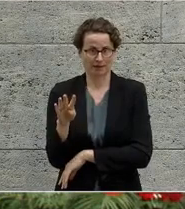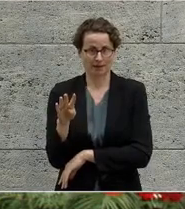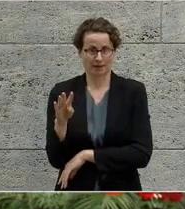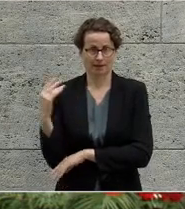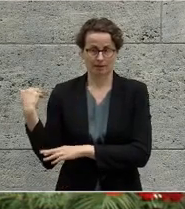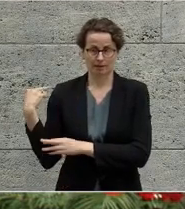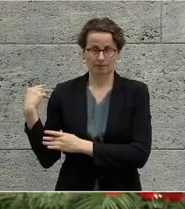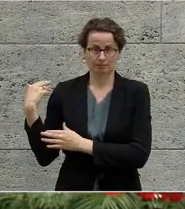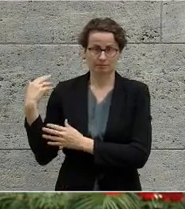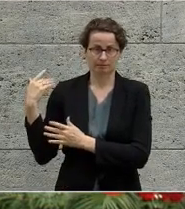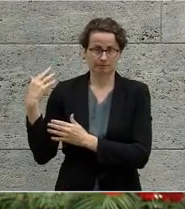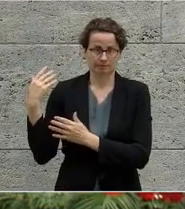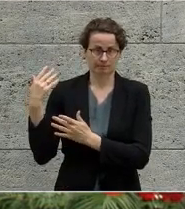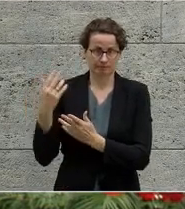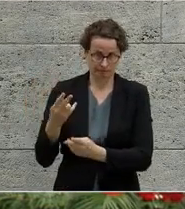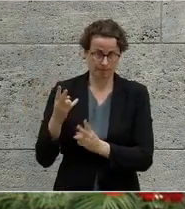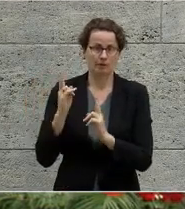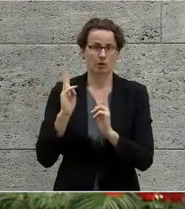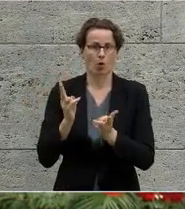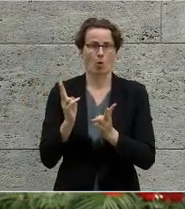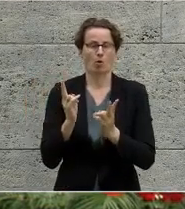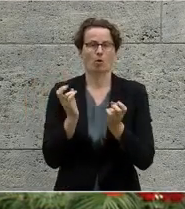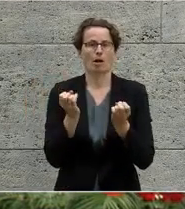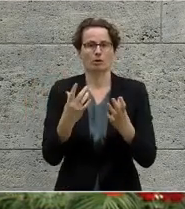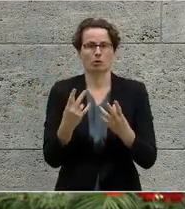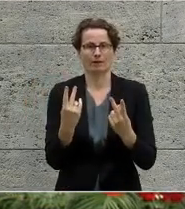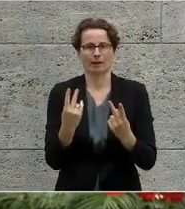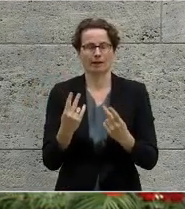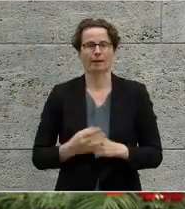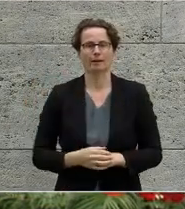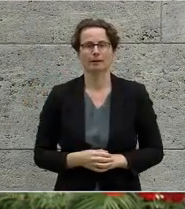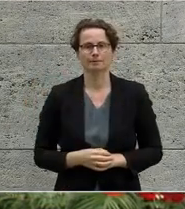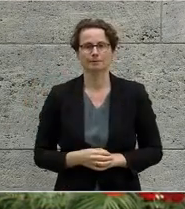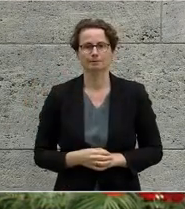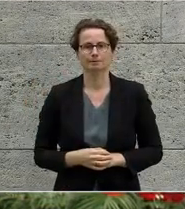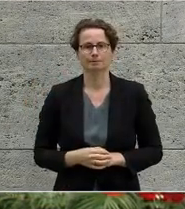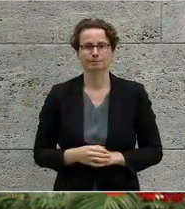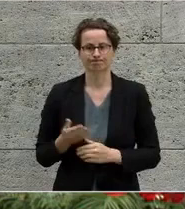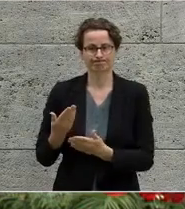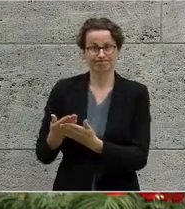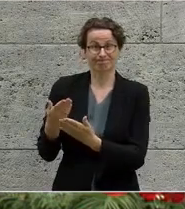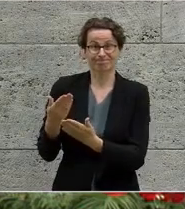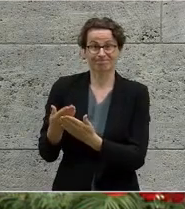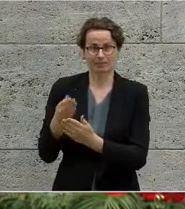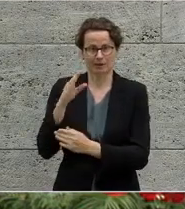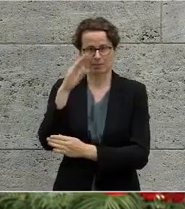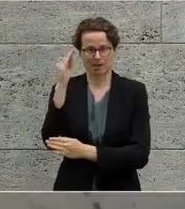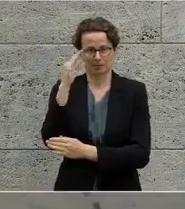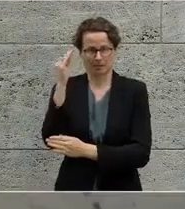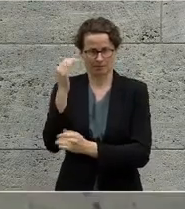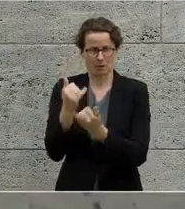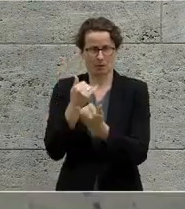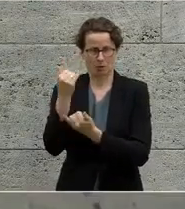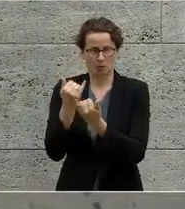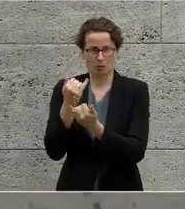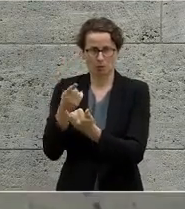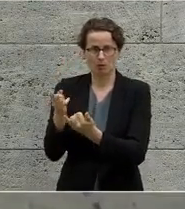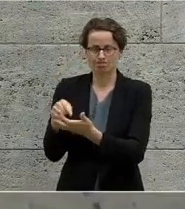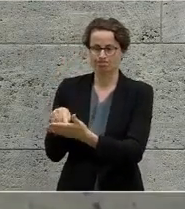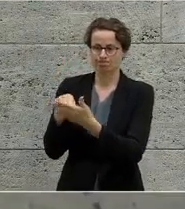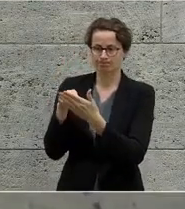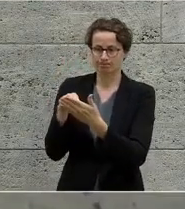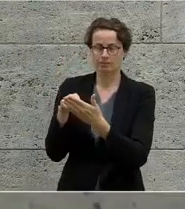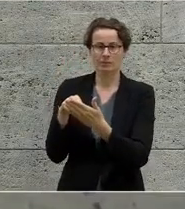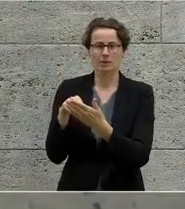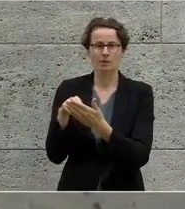1944 ist auch heute noch aktuell. Die Frauen und Männer lehren uns, dass es immer eine